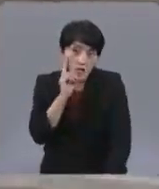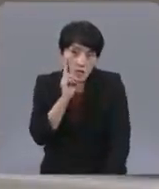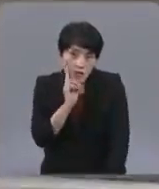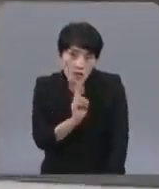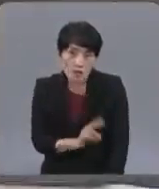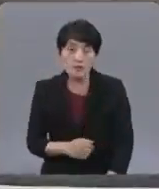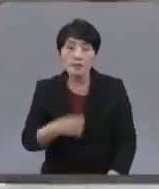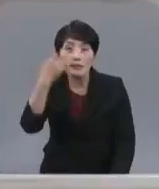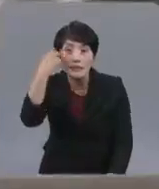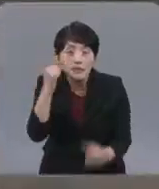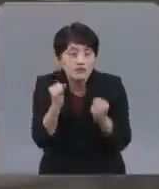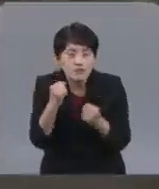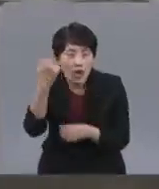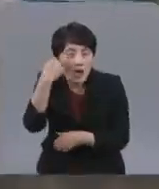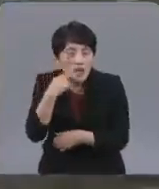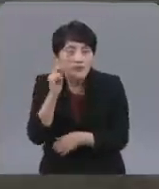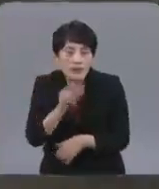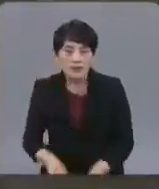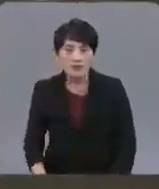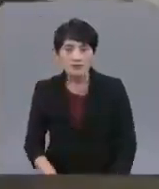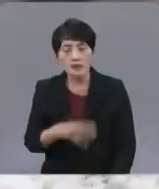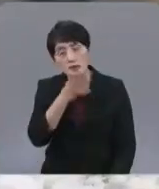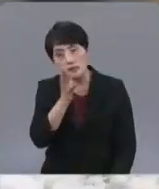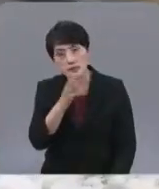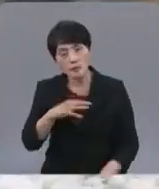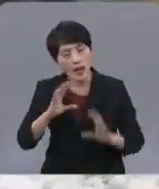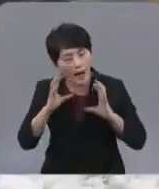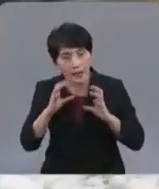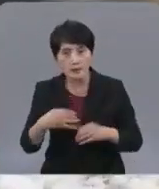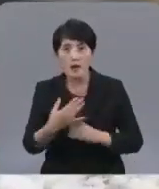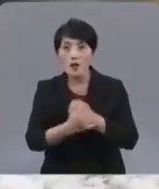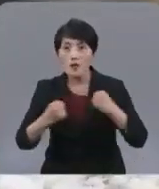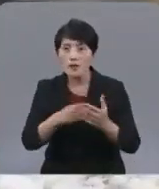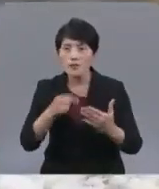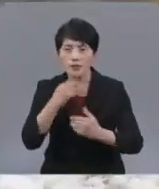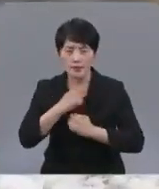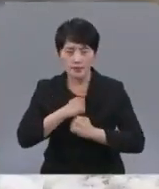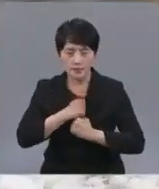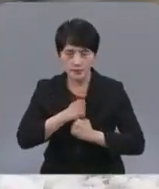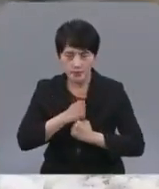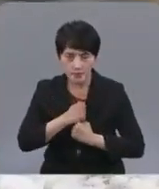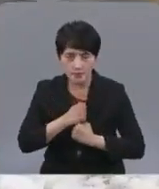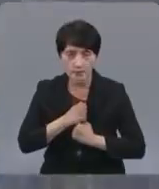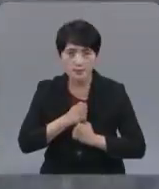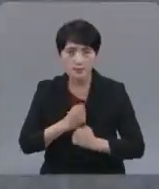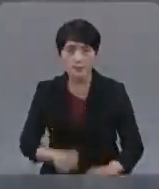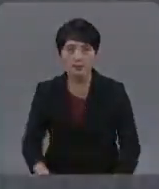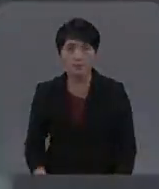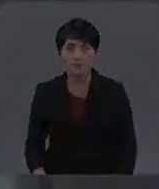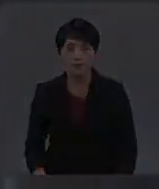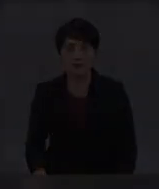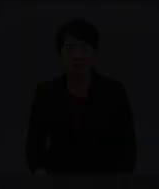vực ở Sa phía bắc và phía Đông tỉnh kongi khu vực Yong xo cùng các địa phương phía tây tỉnh kangwon và tỉnh Bắc chung trong